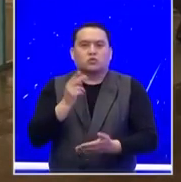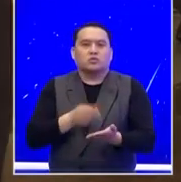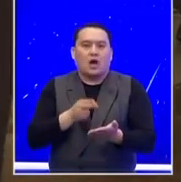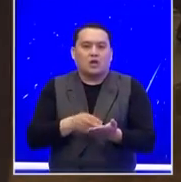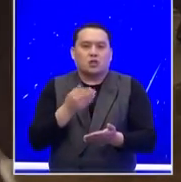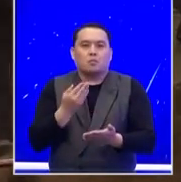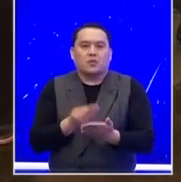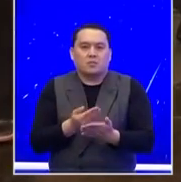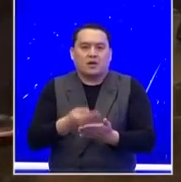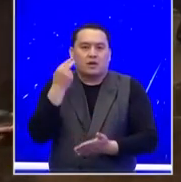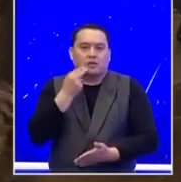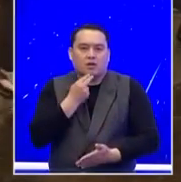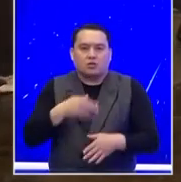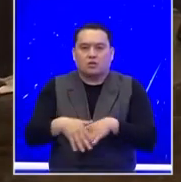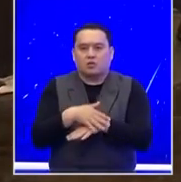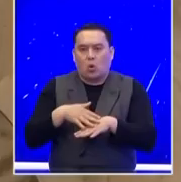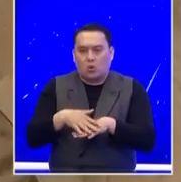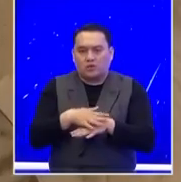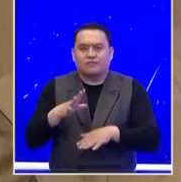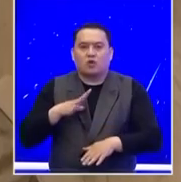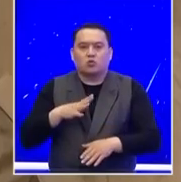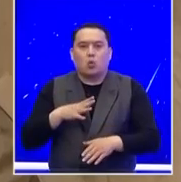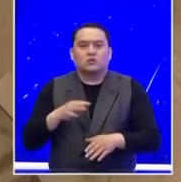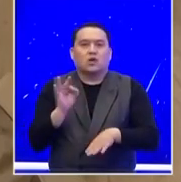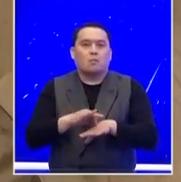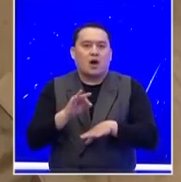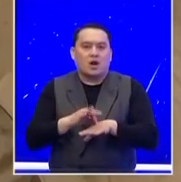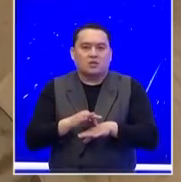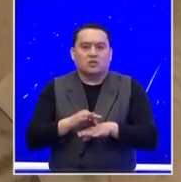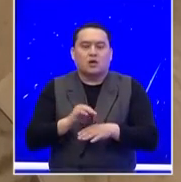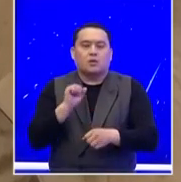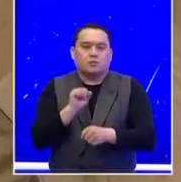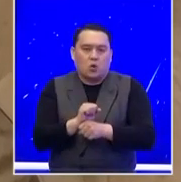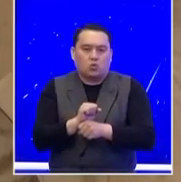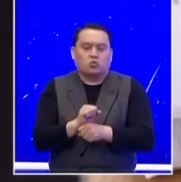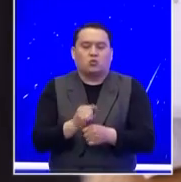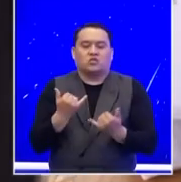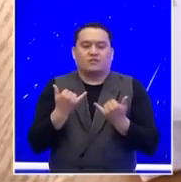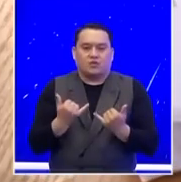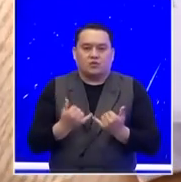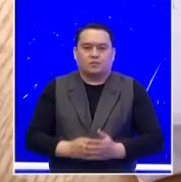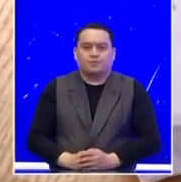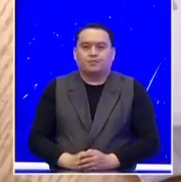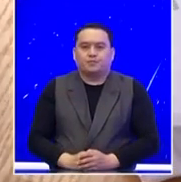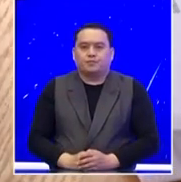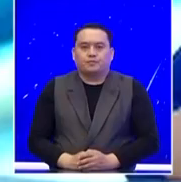на примере Китайской Народной Республики, где пик заболеваемости уже пройден, сообщила главный санврач